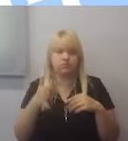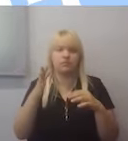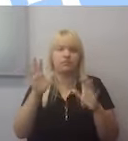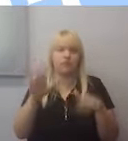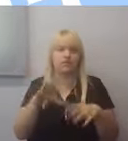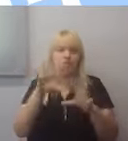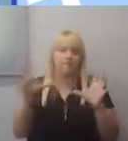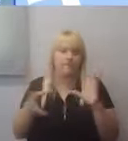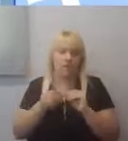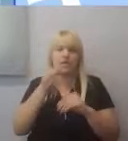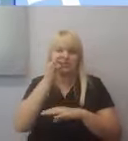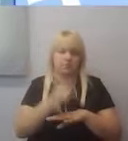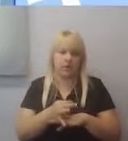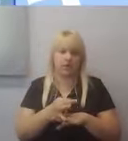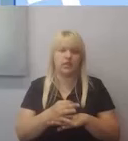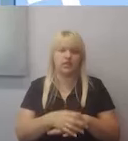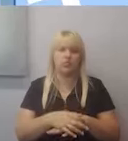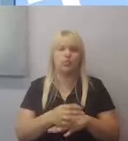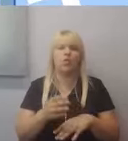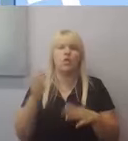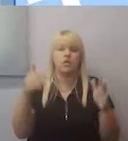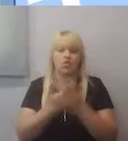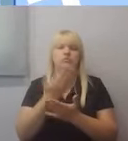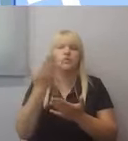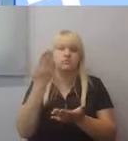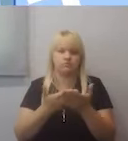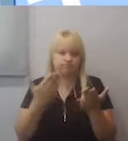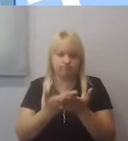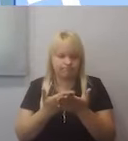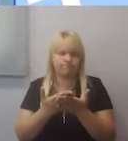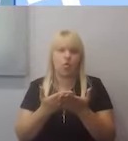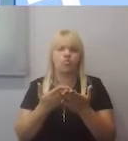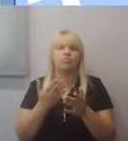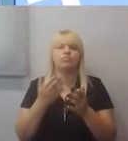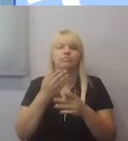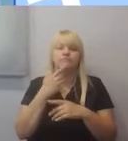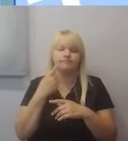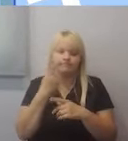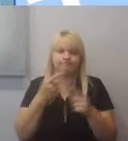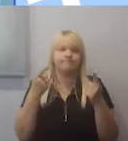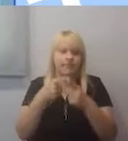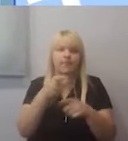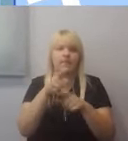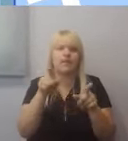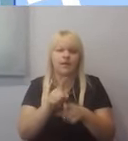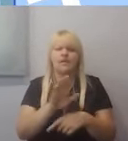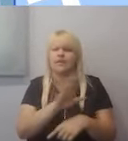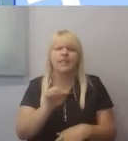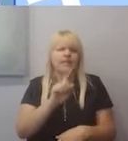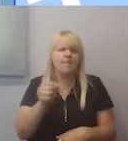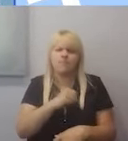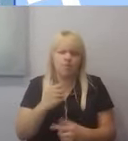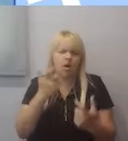zemesādes jaunais moto kā saka jā bet tieši tā ka padomājam ka mēs arī varam varbūt mēs ne tikai paši esam gatavi bet mēs arī varam